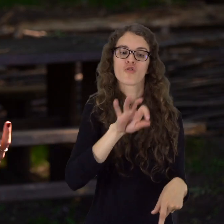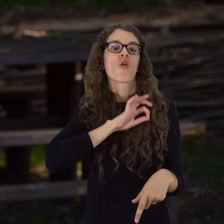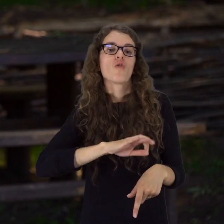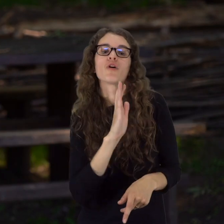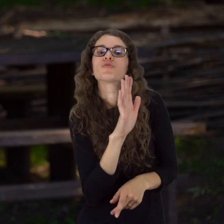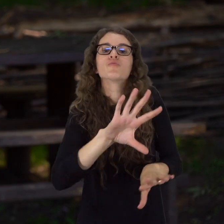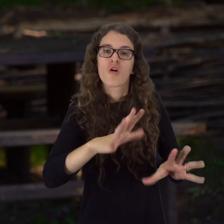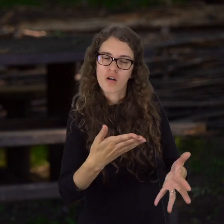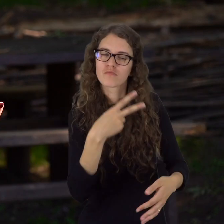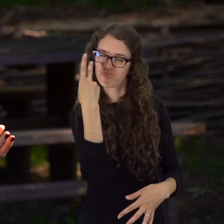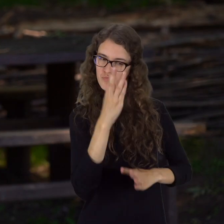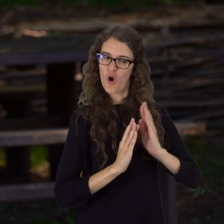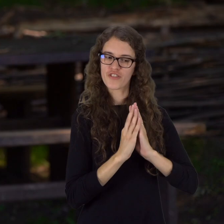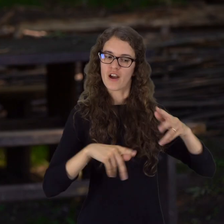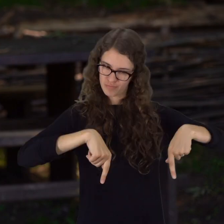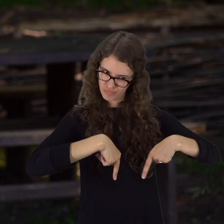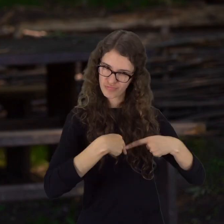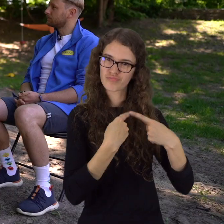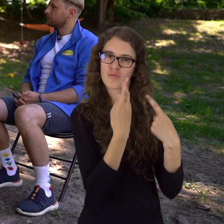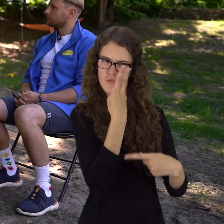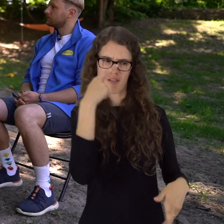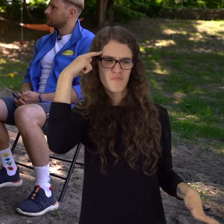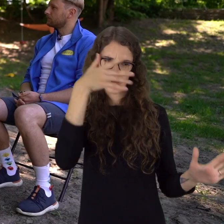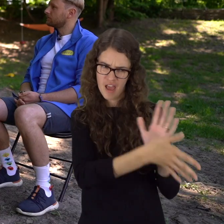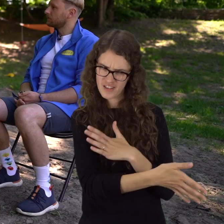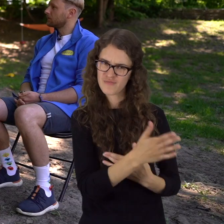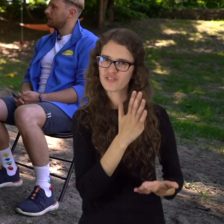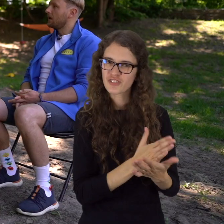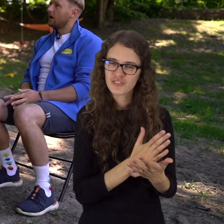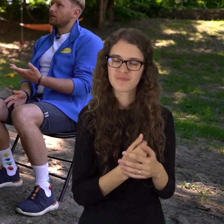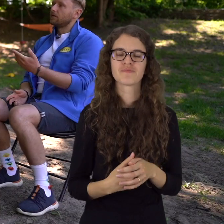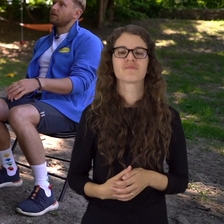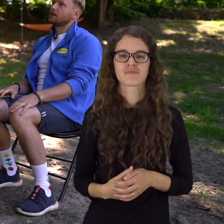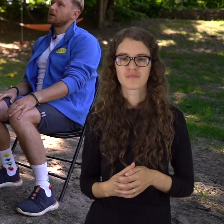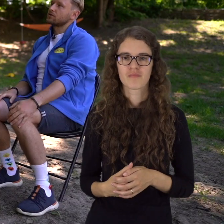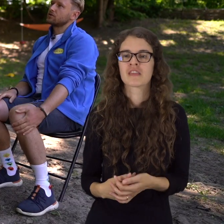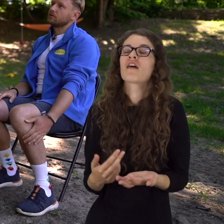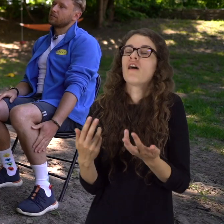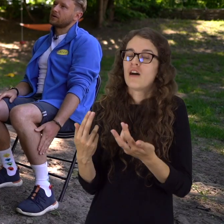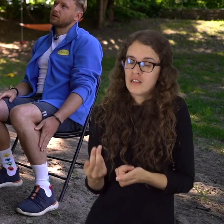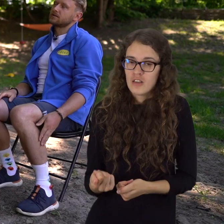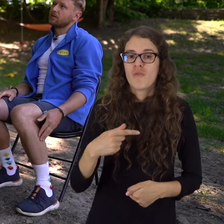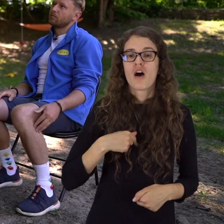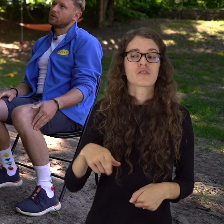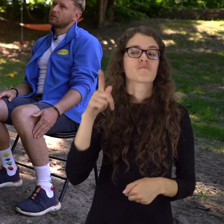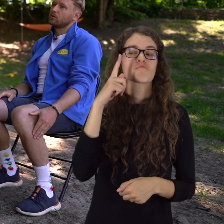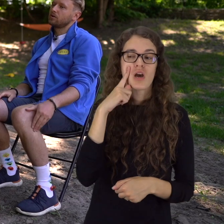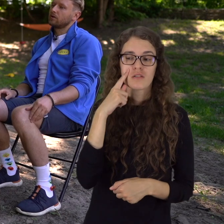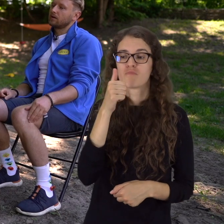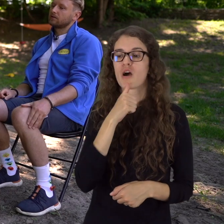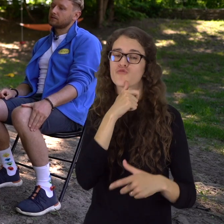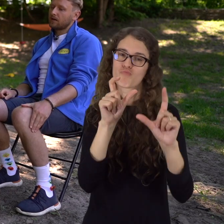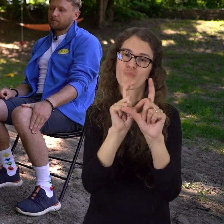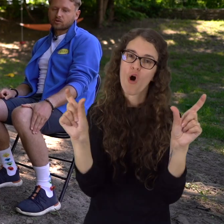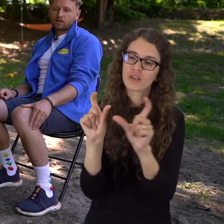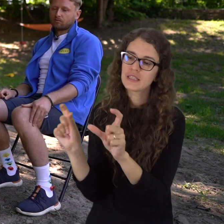bus tokia nauda, man atrodo, tikrai motyvuoja tada moksleivius, na, matyti prasmę tame visame procese. Vėlgi, aš kaip ir irgi stebiu ir